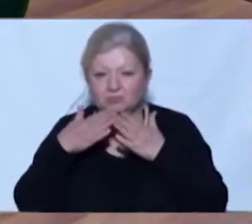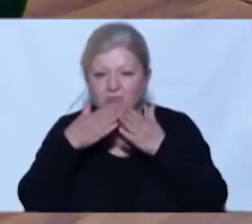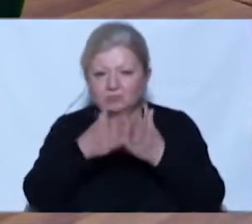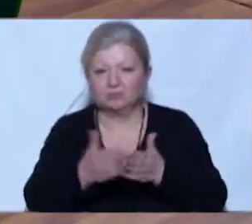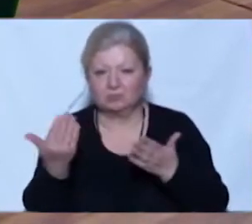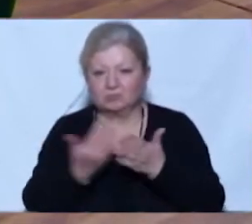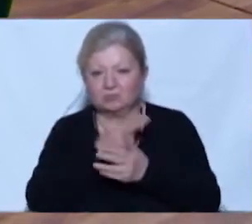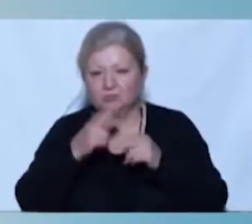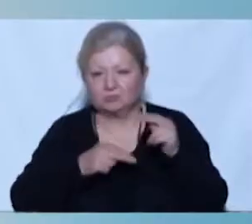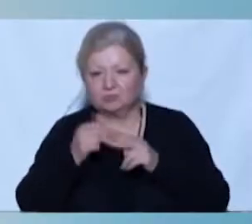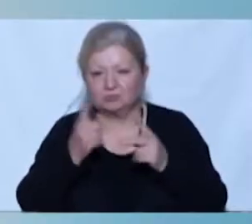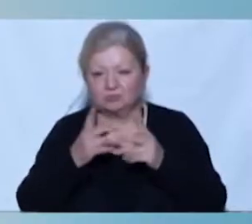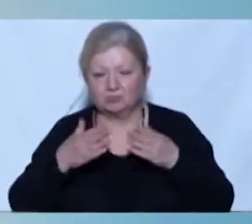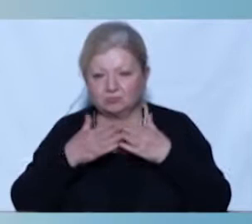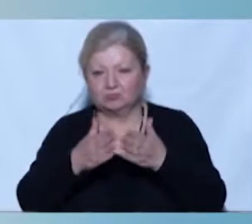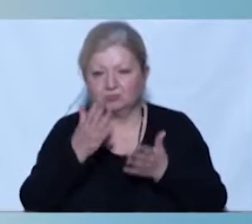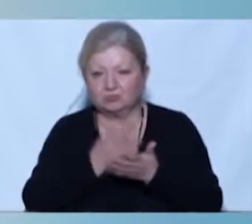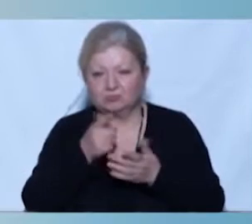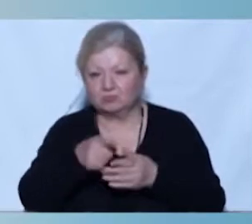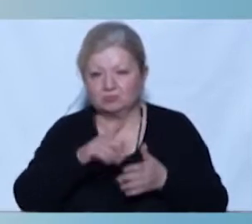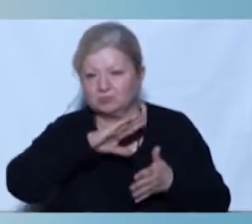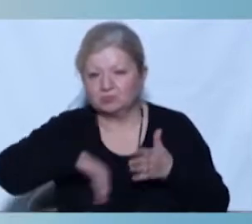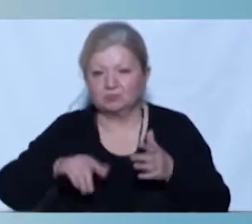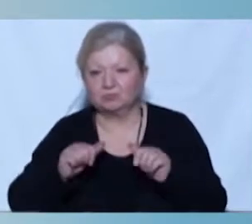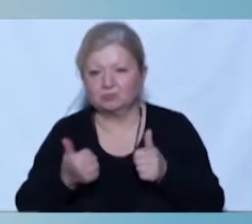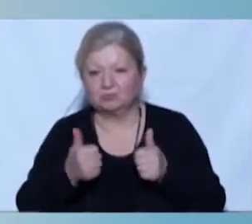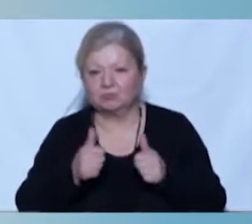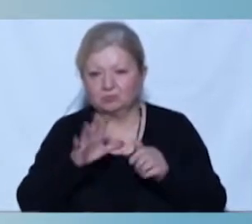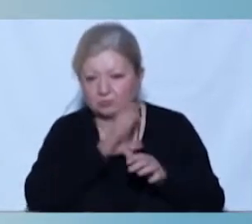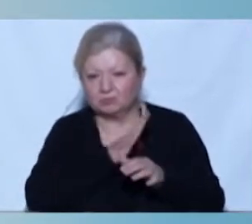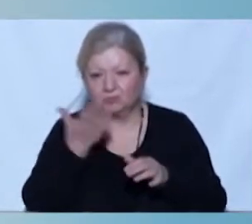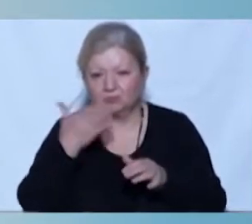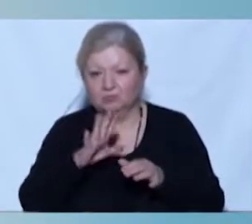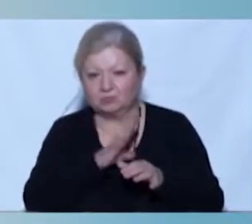ახალი გემები, კარაველები გულისხმება, ამ გემების გარეშეც ხომ იყო